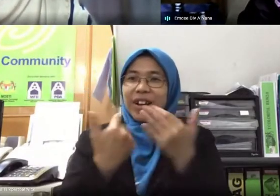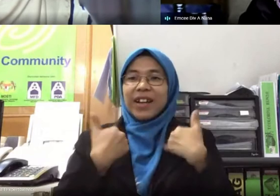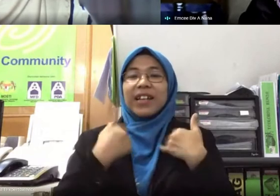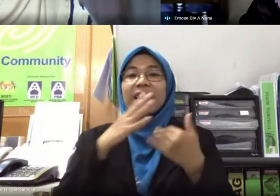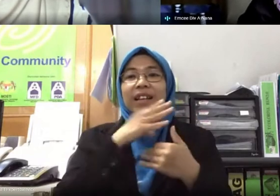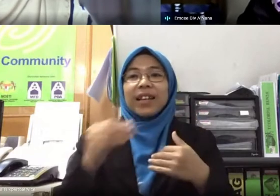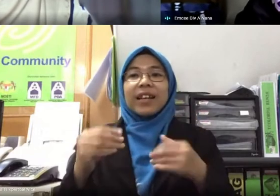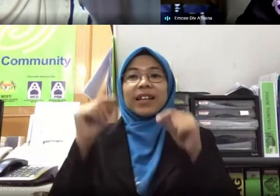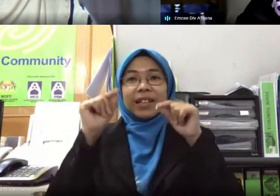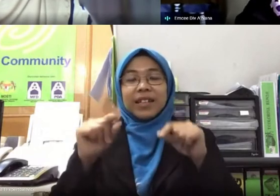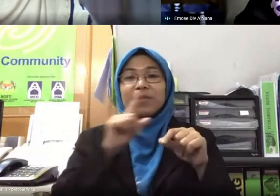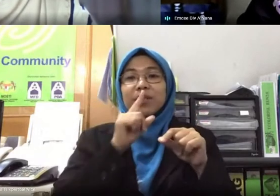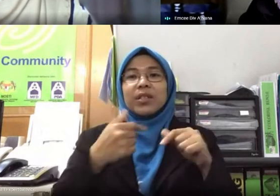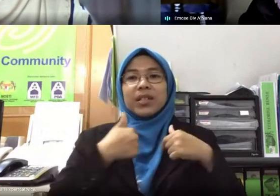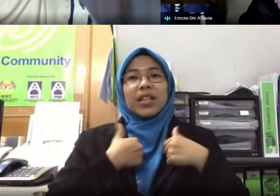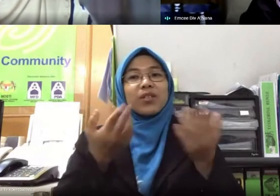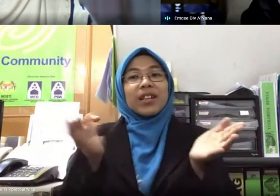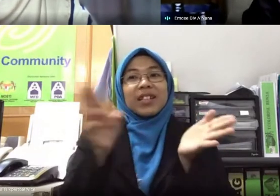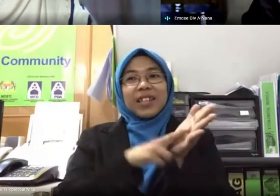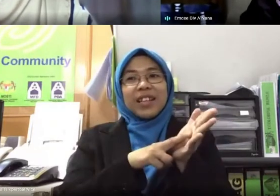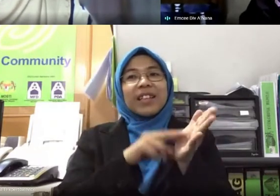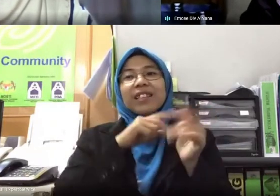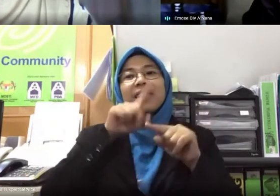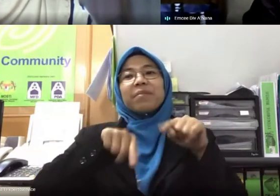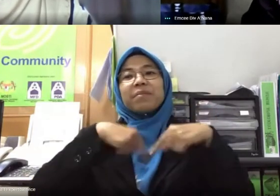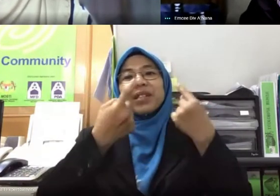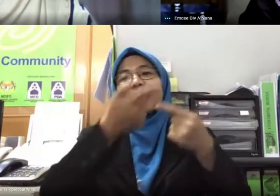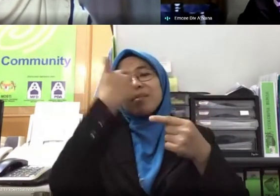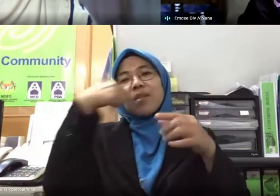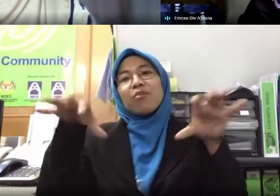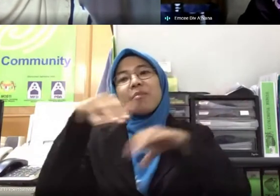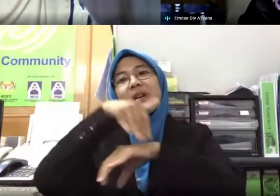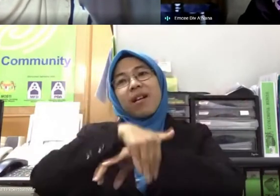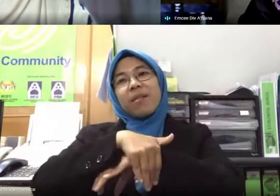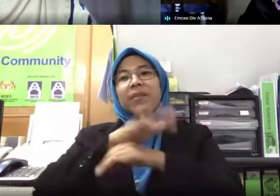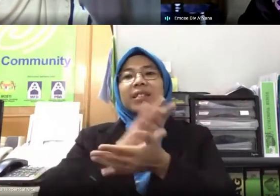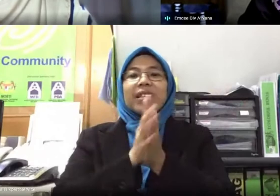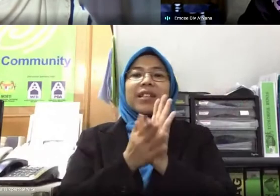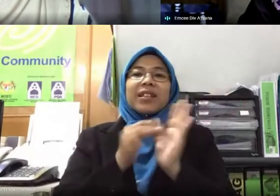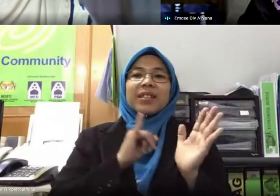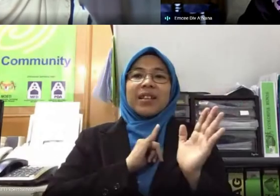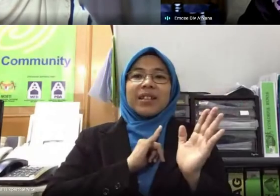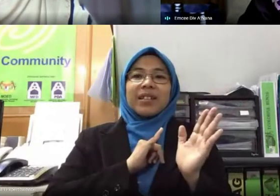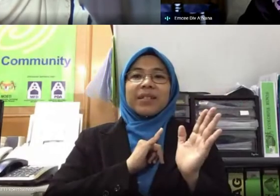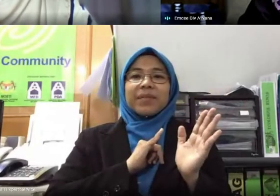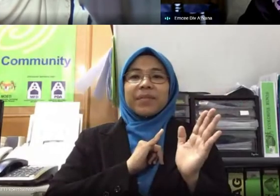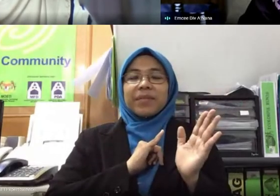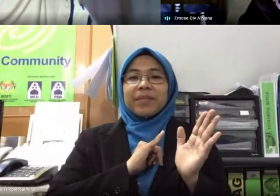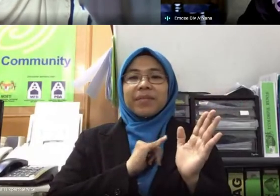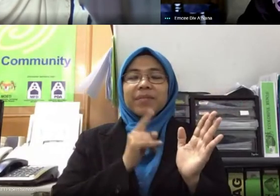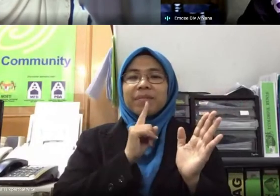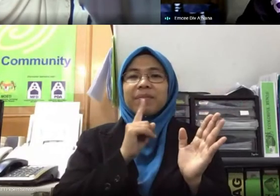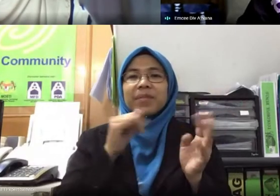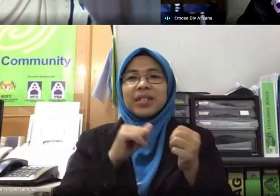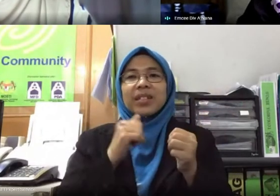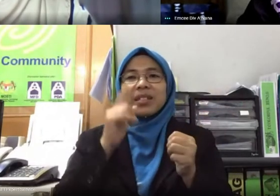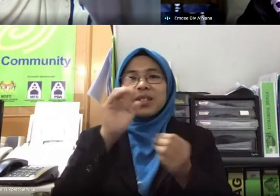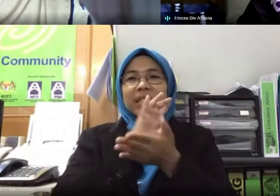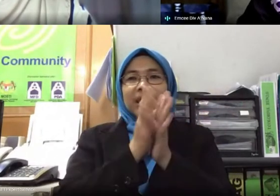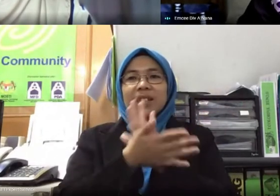Dan saya pun yang sebenarnya saya dah register tapi tak sempat pergi sebab dibuat malam. Jadinya benda tu memang